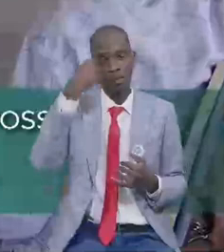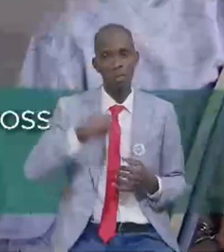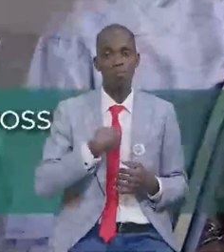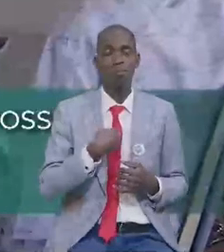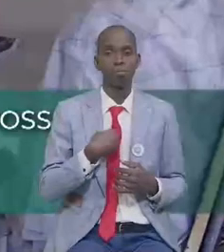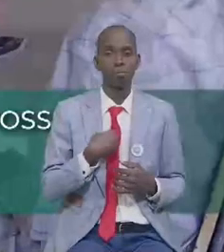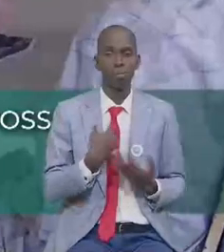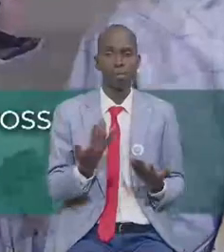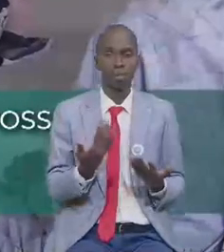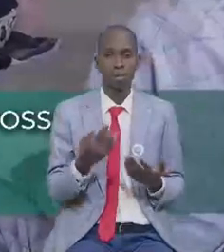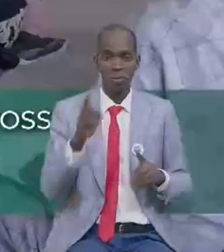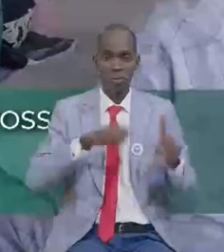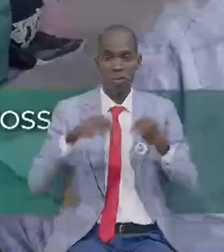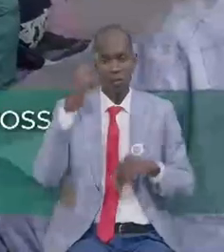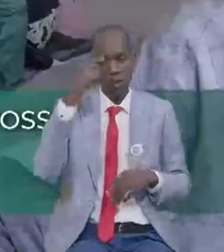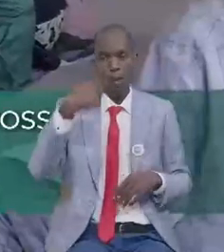pour moi,